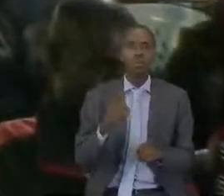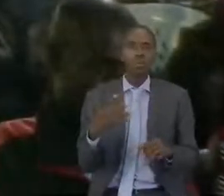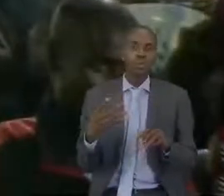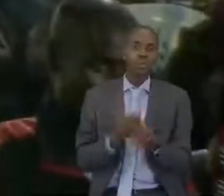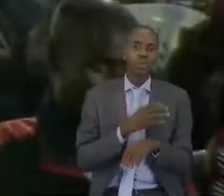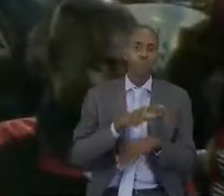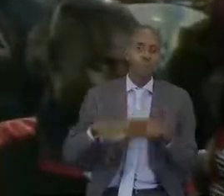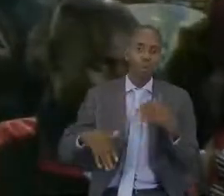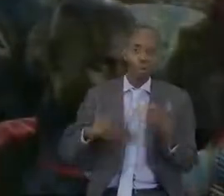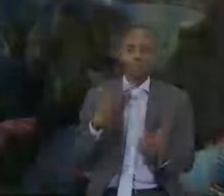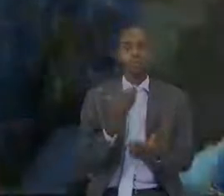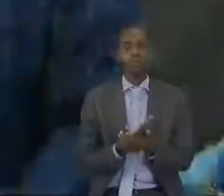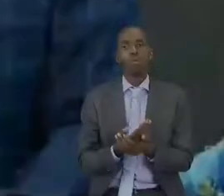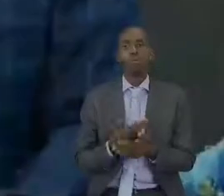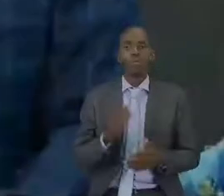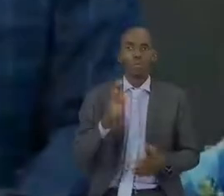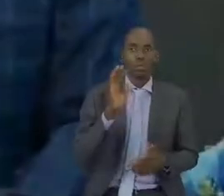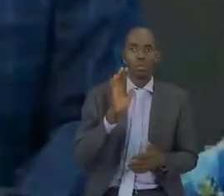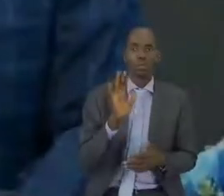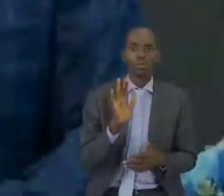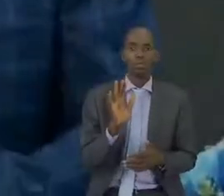partout où nous sommes, notons